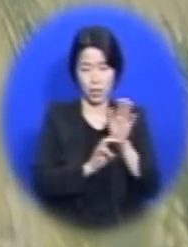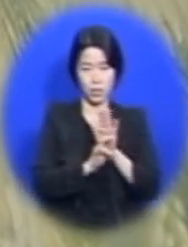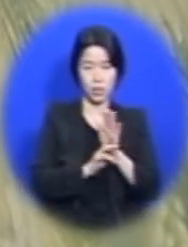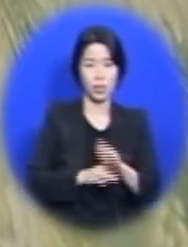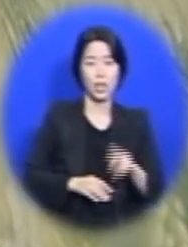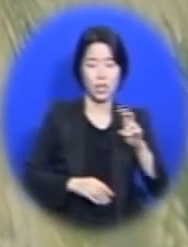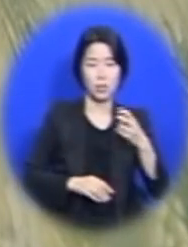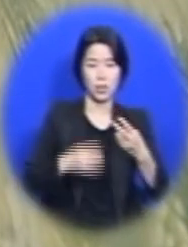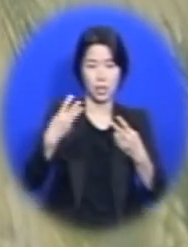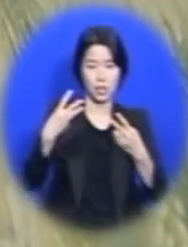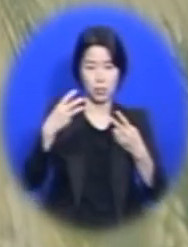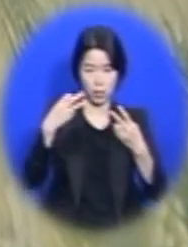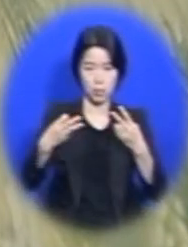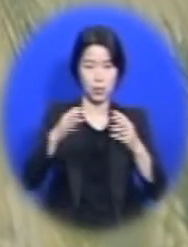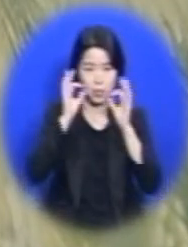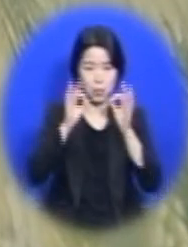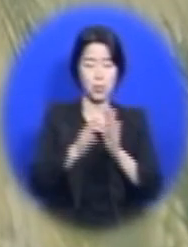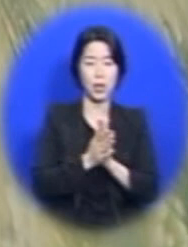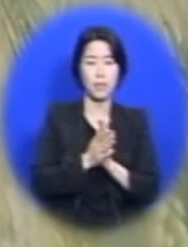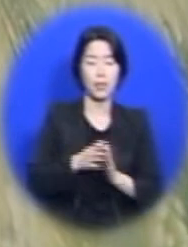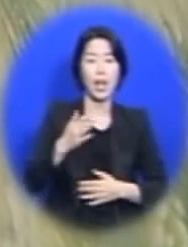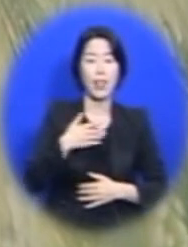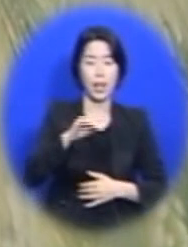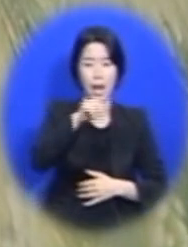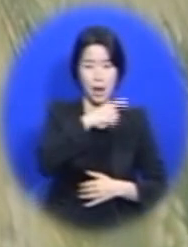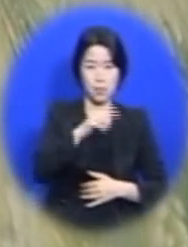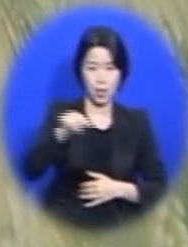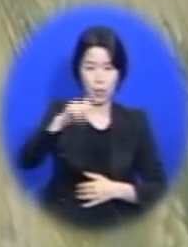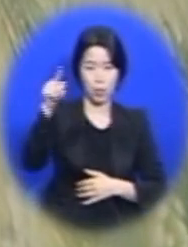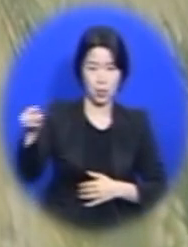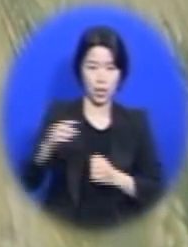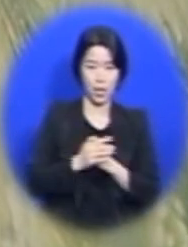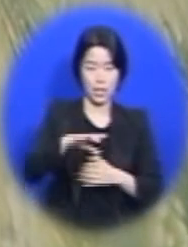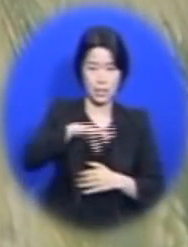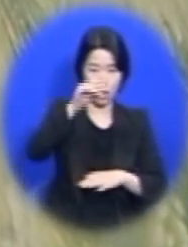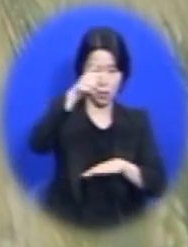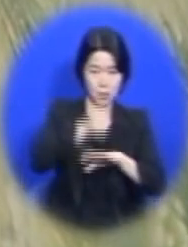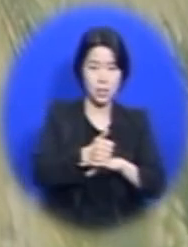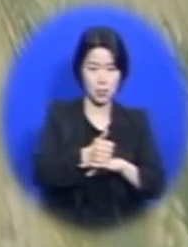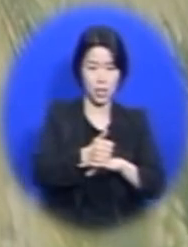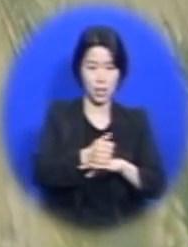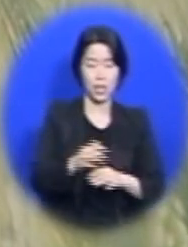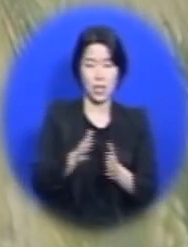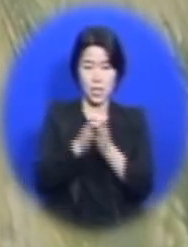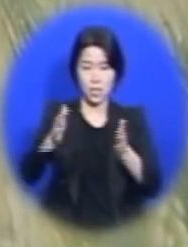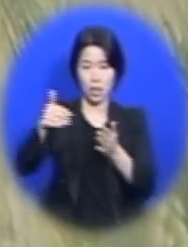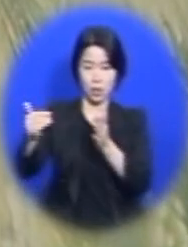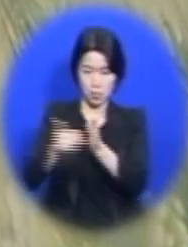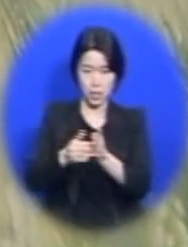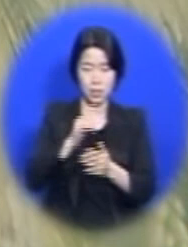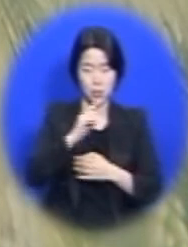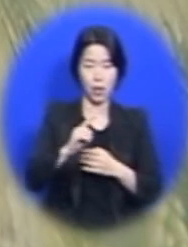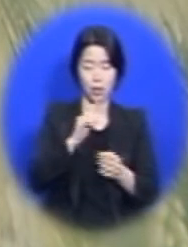13절에 보면 예수 그리스도는 알파요 오메가, 처음이요 나중이라 시작과